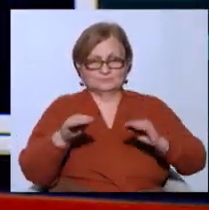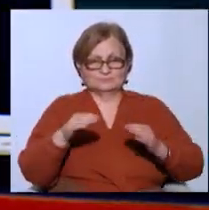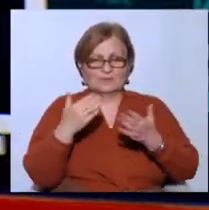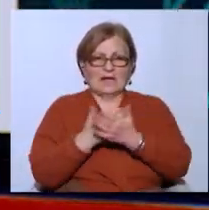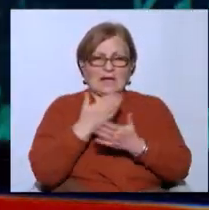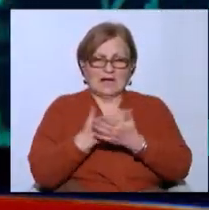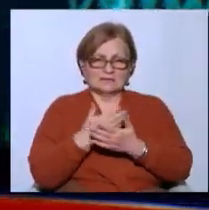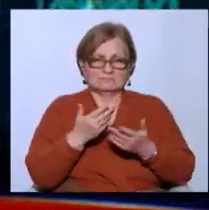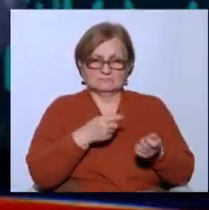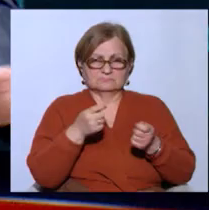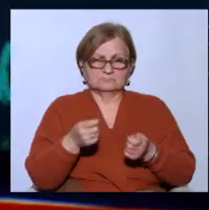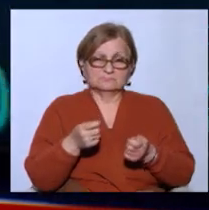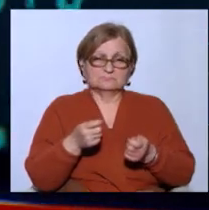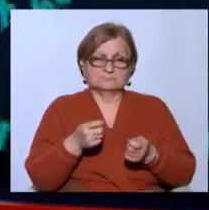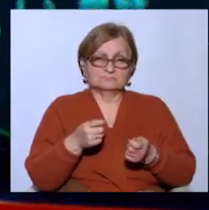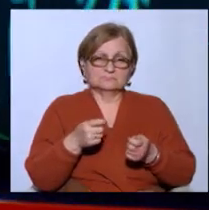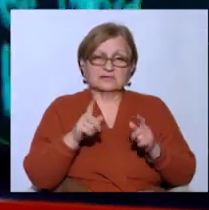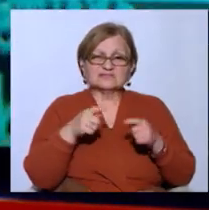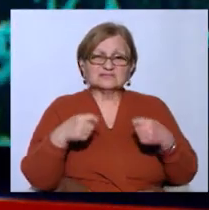თაკონელი, რასაც ვყიდით, ან